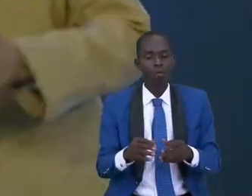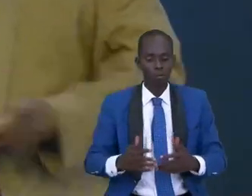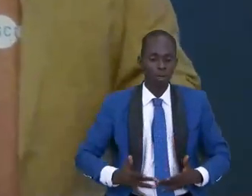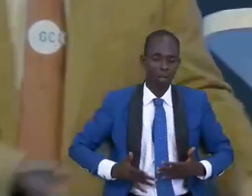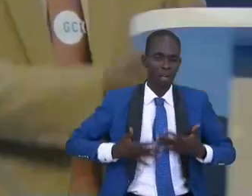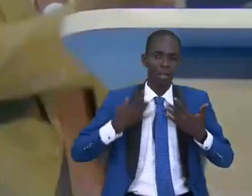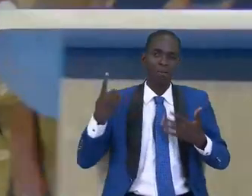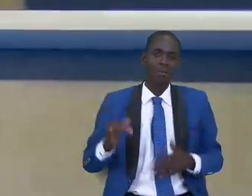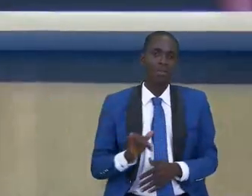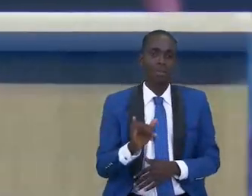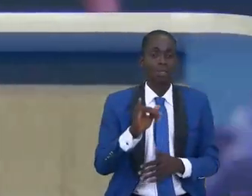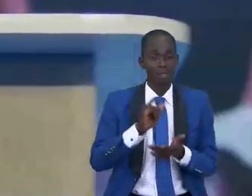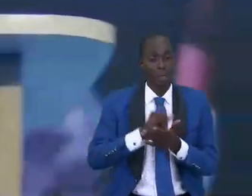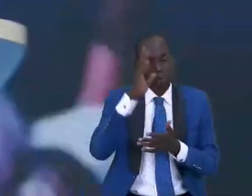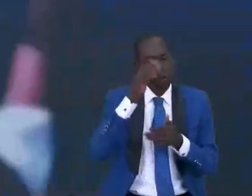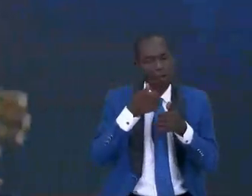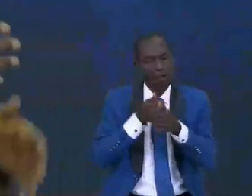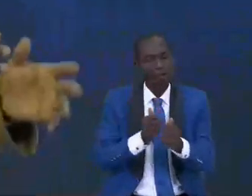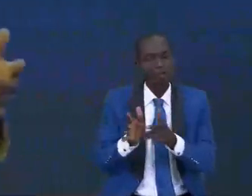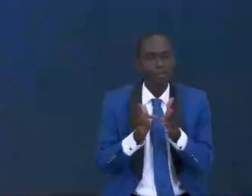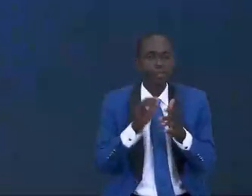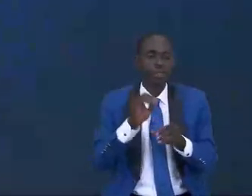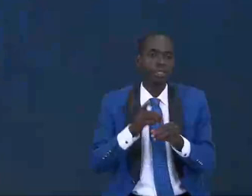vie éternelle.